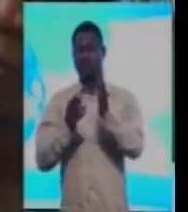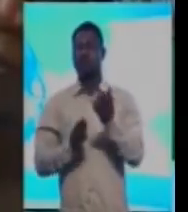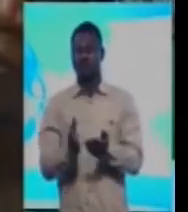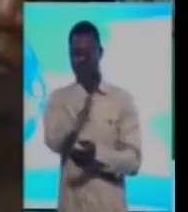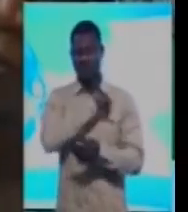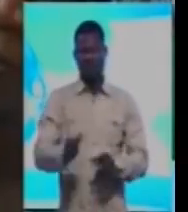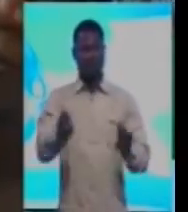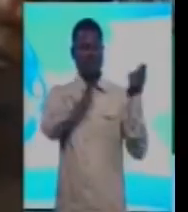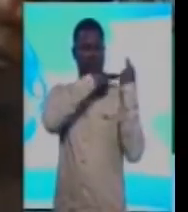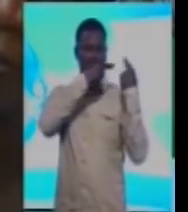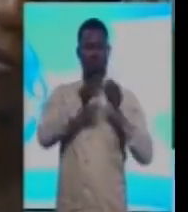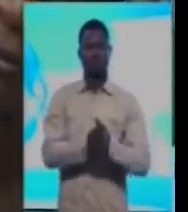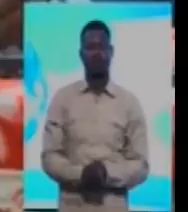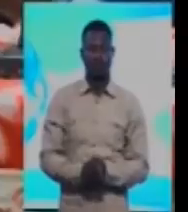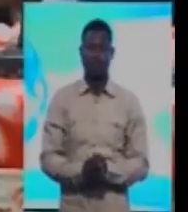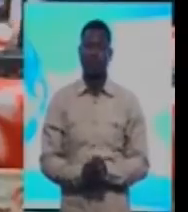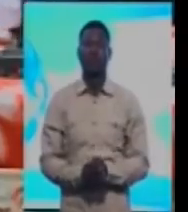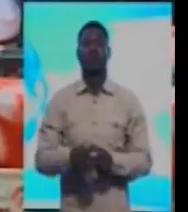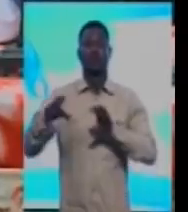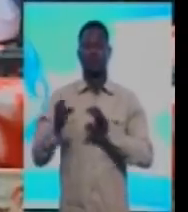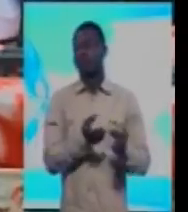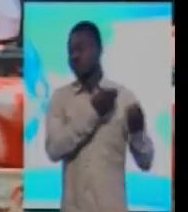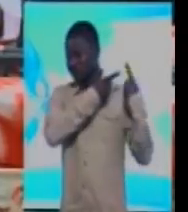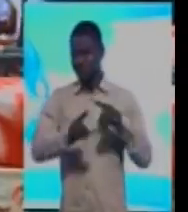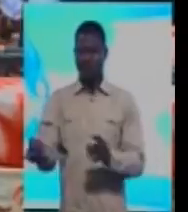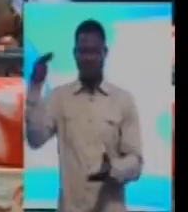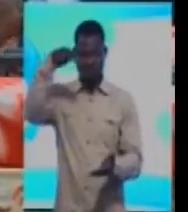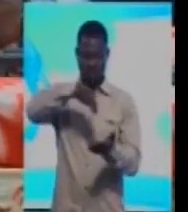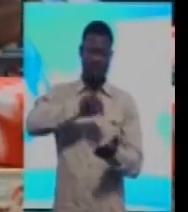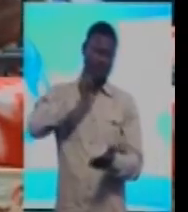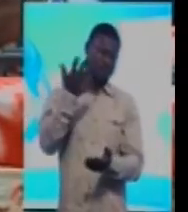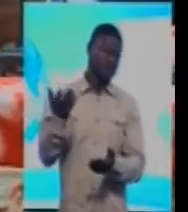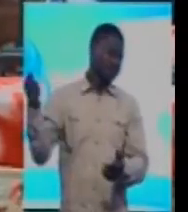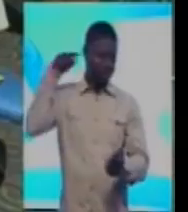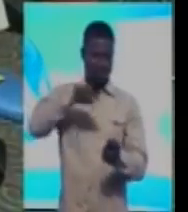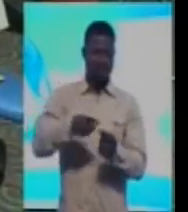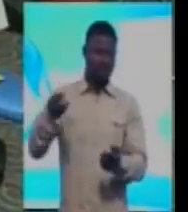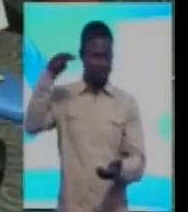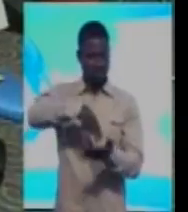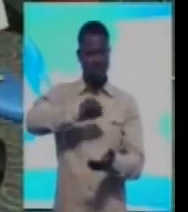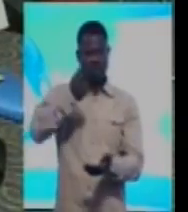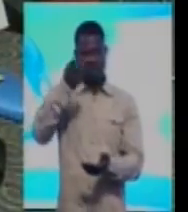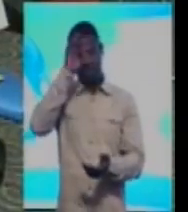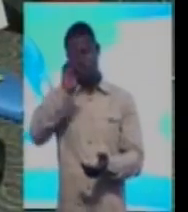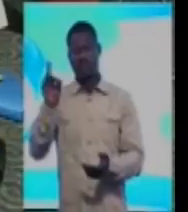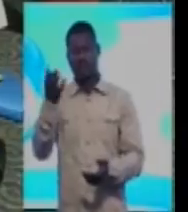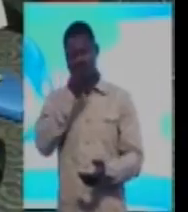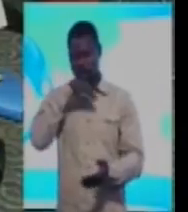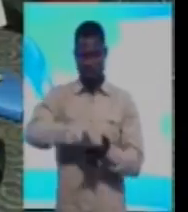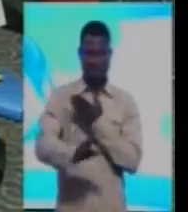dans le domaine. L'étude s'est déroulée de 2015 à 2018 dans 8 zones témoins et 7 localités du Burkina